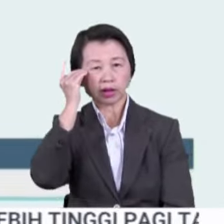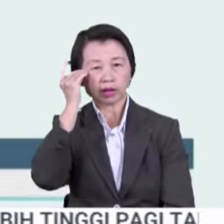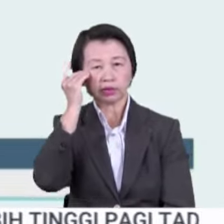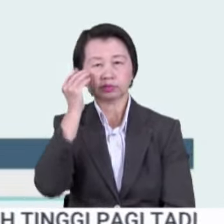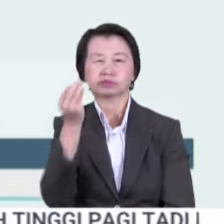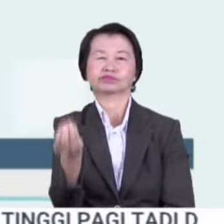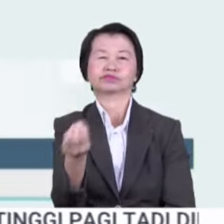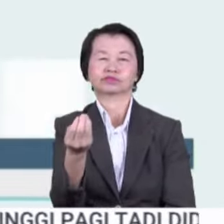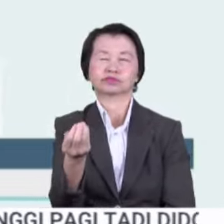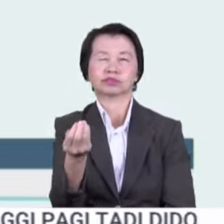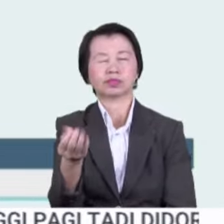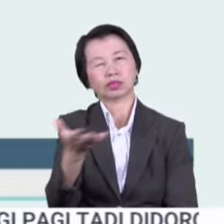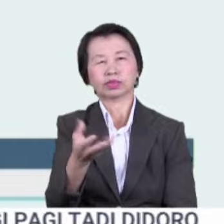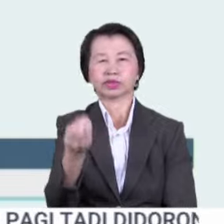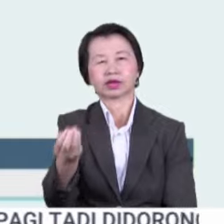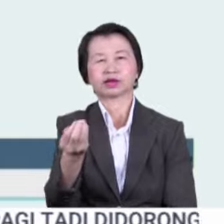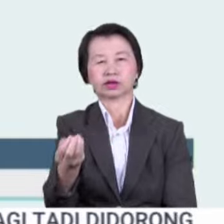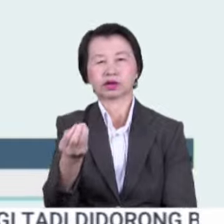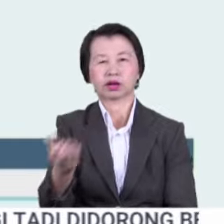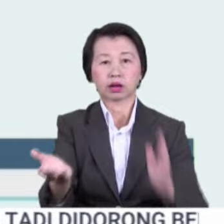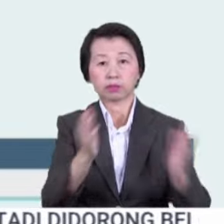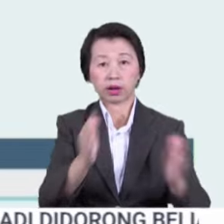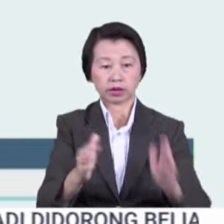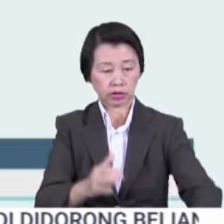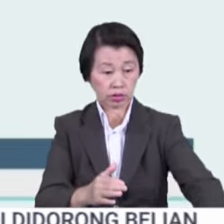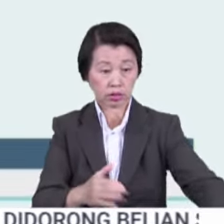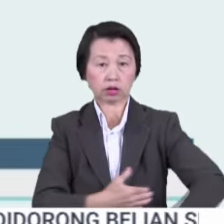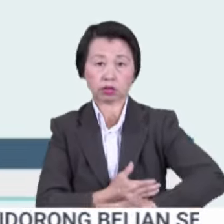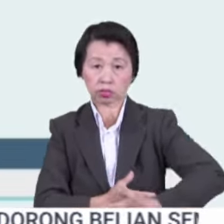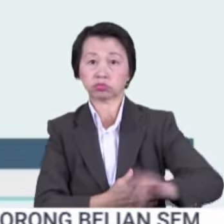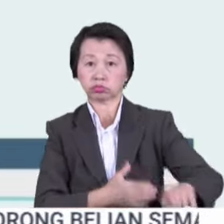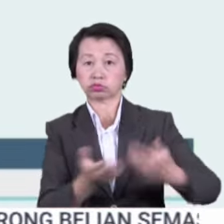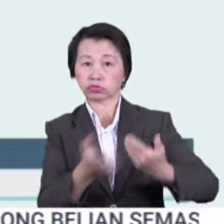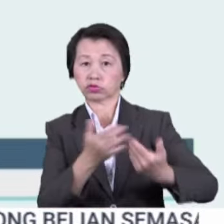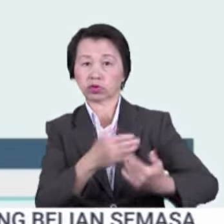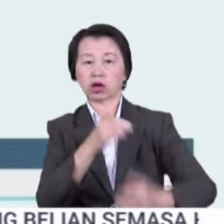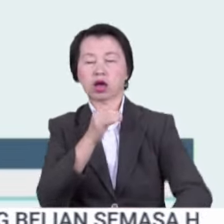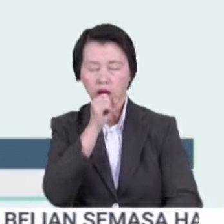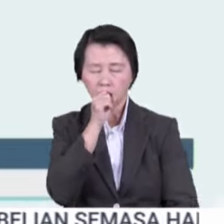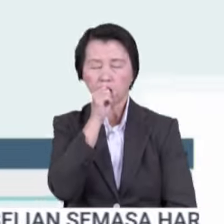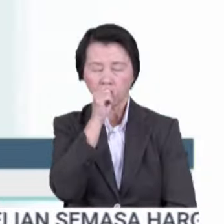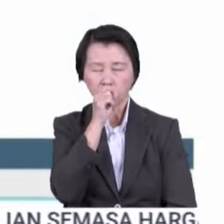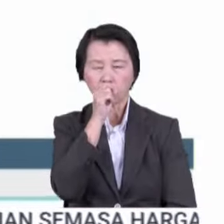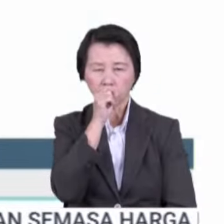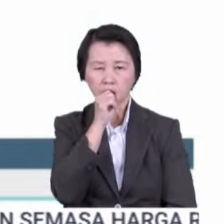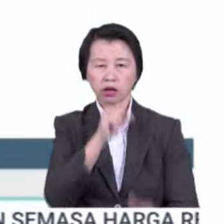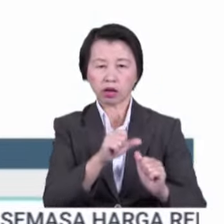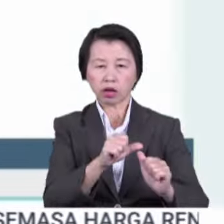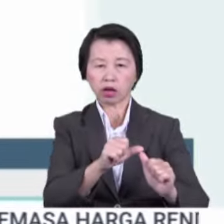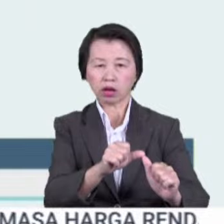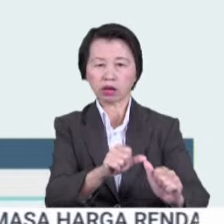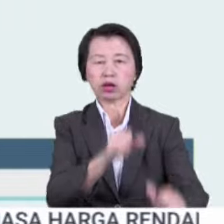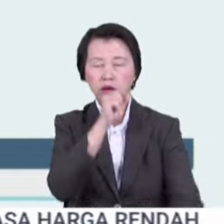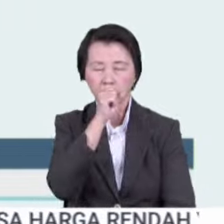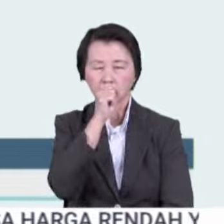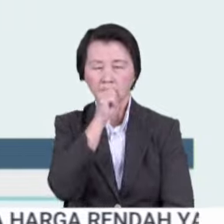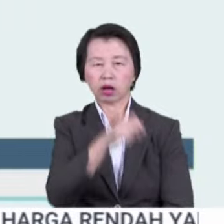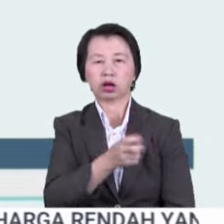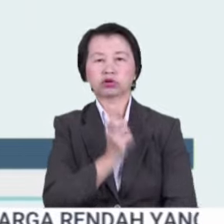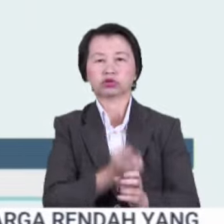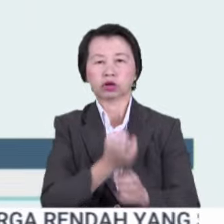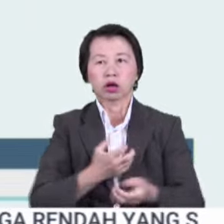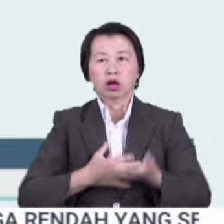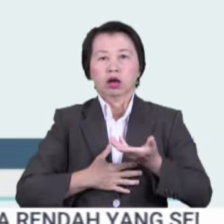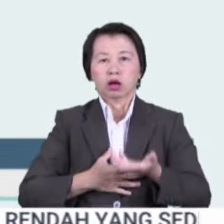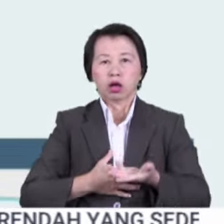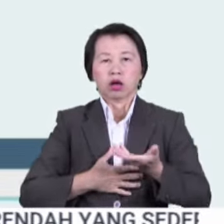lebih ringan berbanding dengan kanak-kanak apabila batuk-batusan dia sehingga boleh menyebabkan mereka sukar